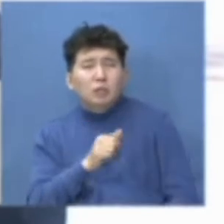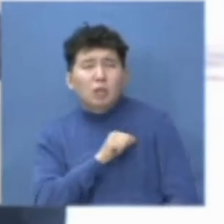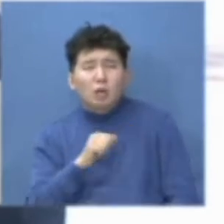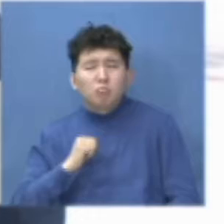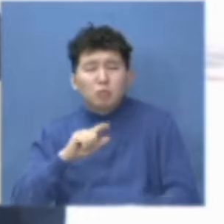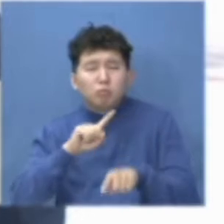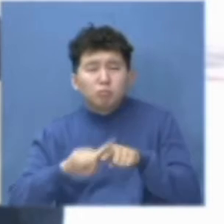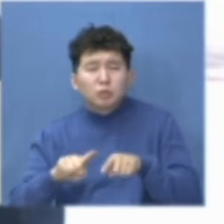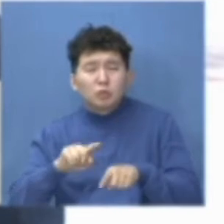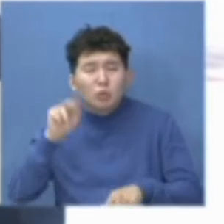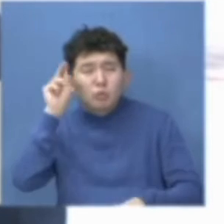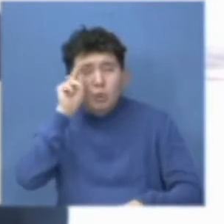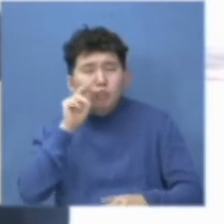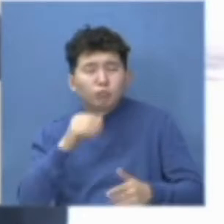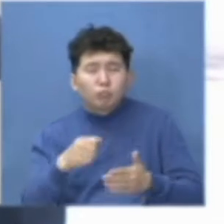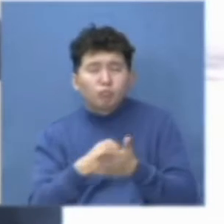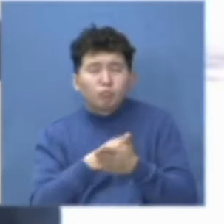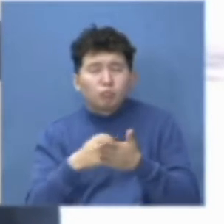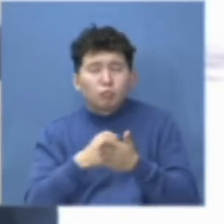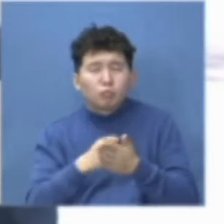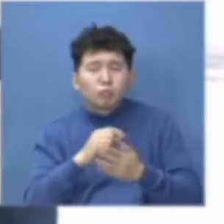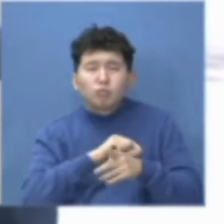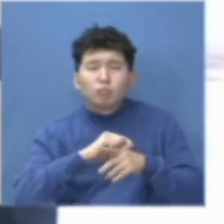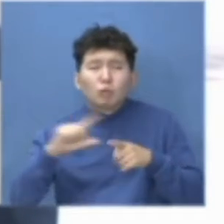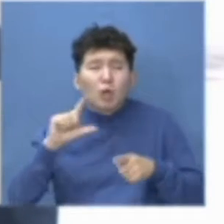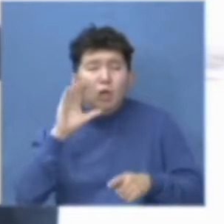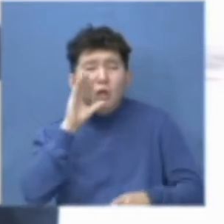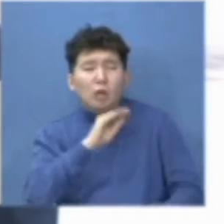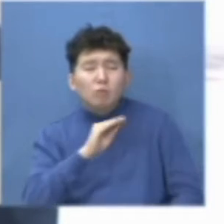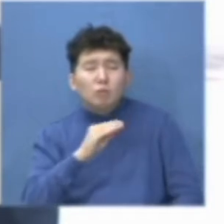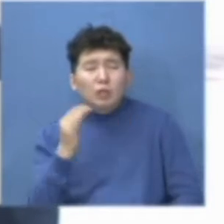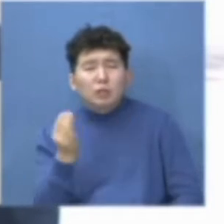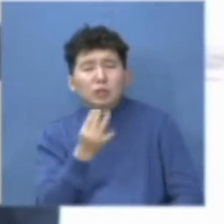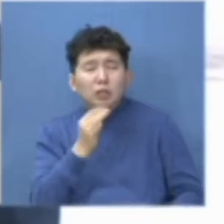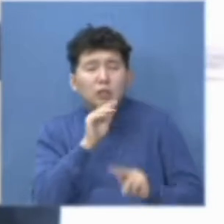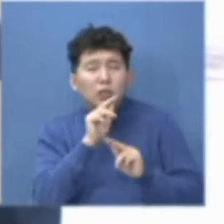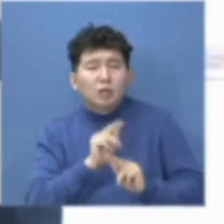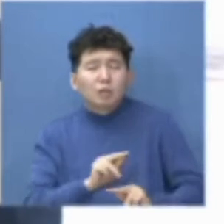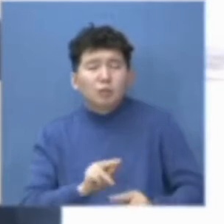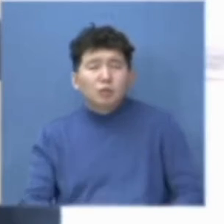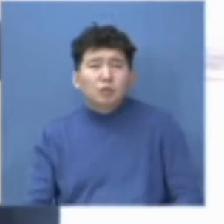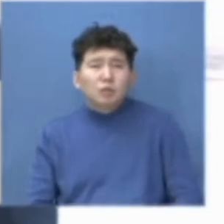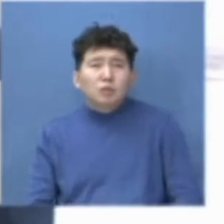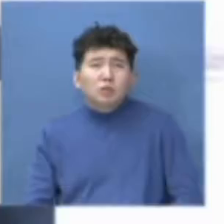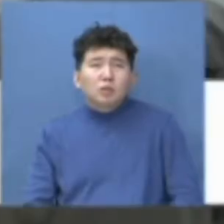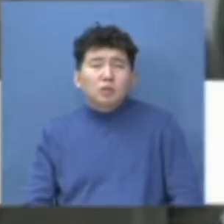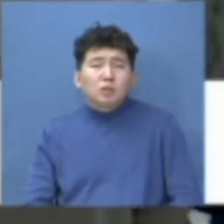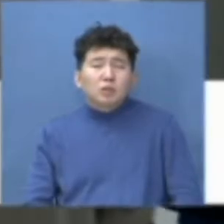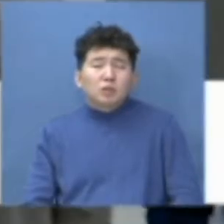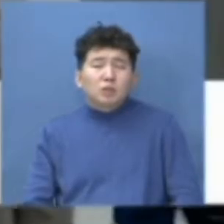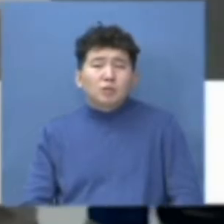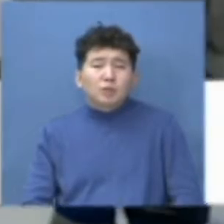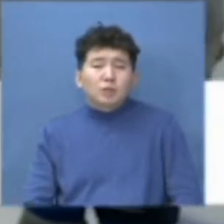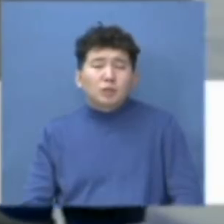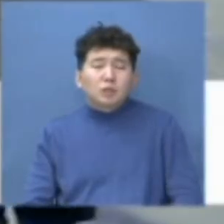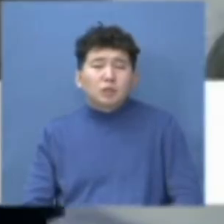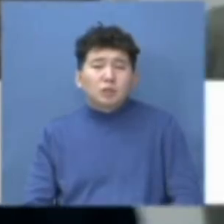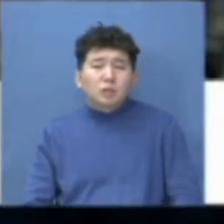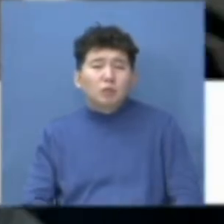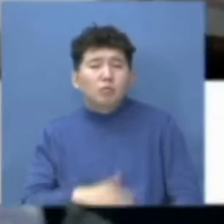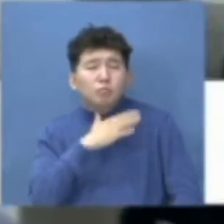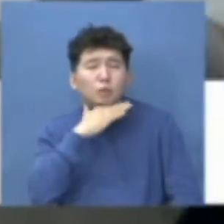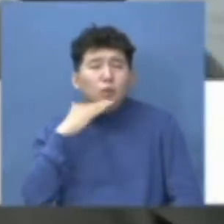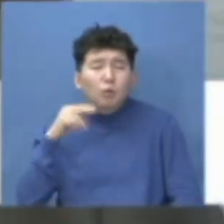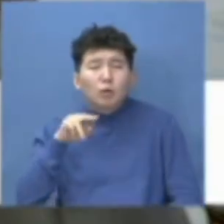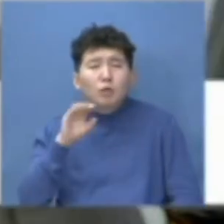чего-то могут добиться, с ними интересно работать. А те дети, которые не хотят заниматься, их приходится заставлять. Удивительно, но многие